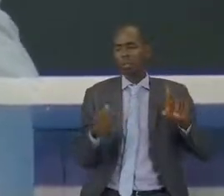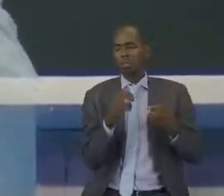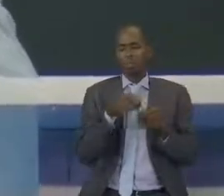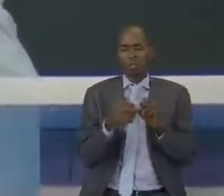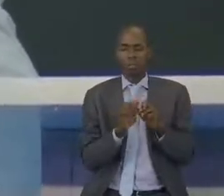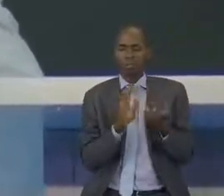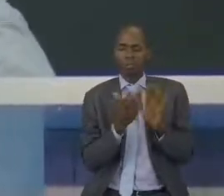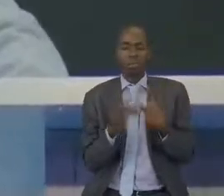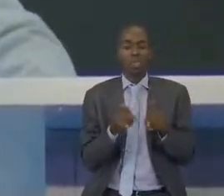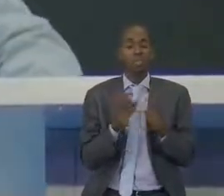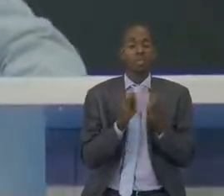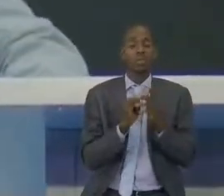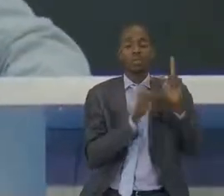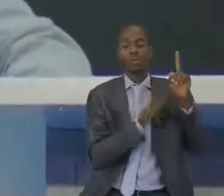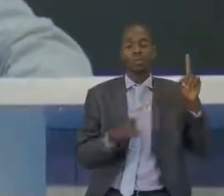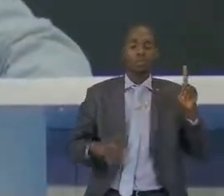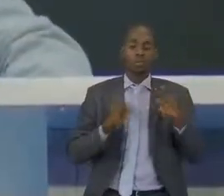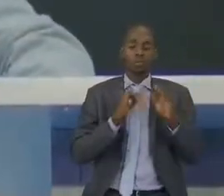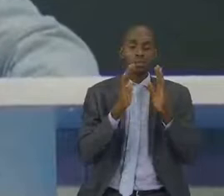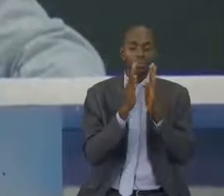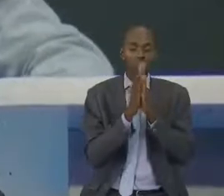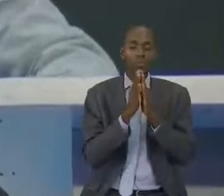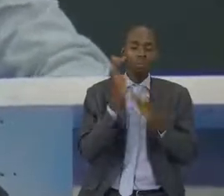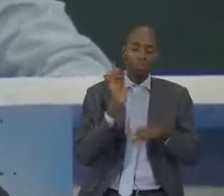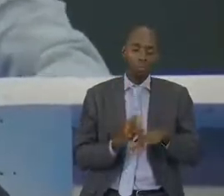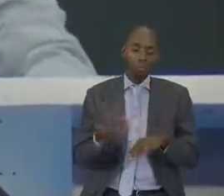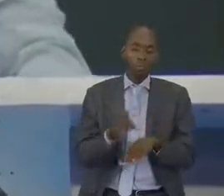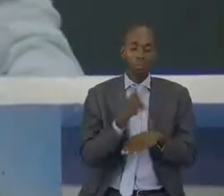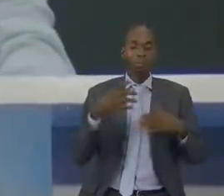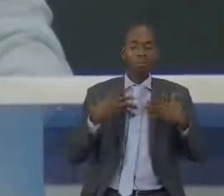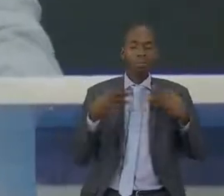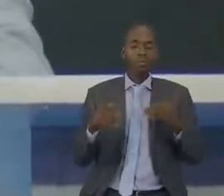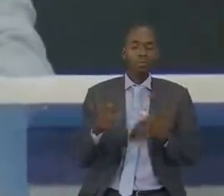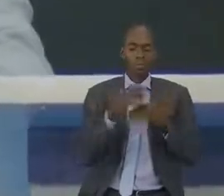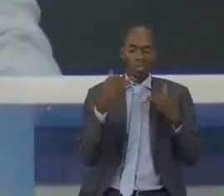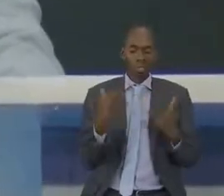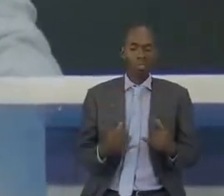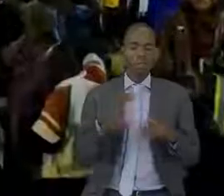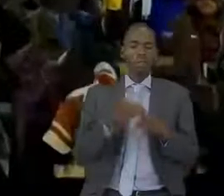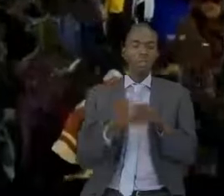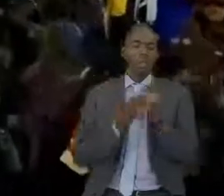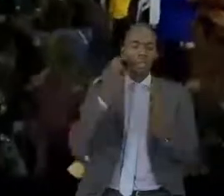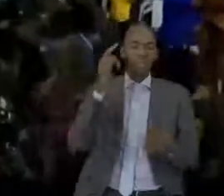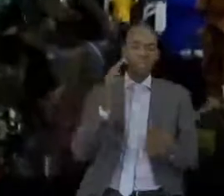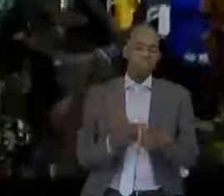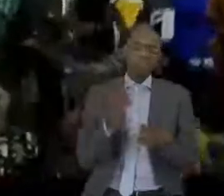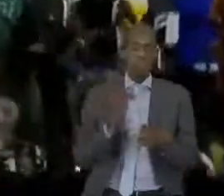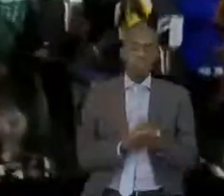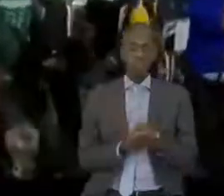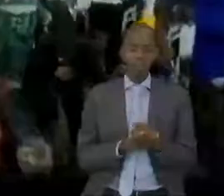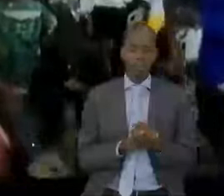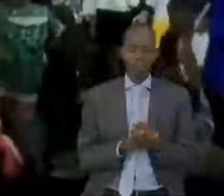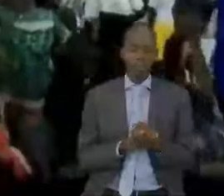vous commande, touche-les maintenant, guéris-les maintenant au nom de Jésus.